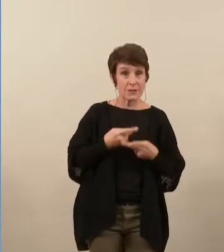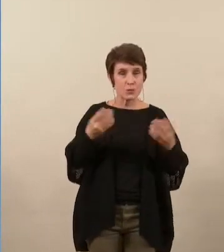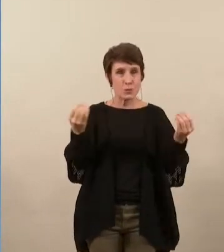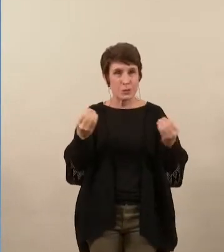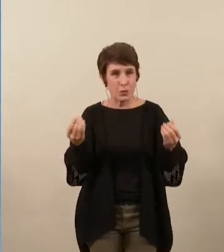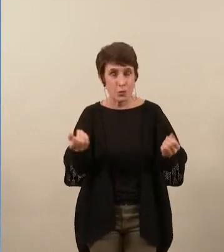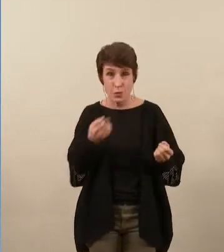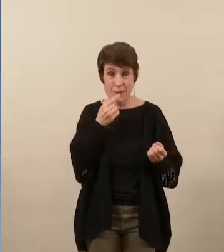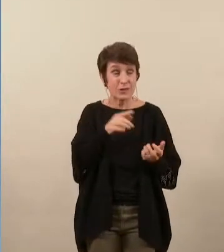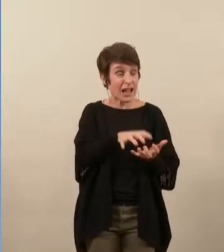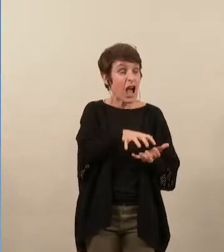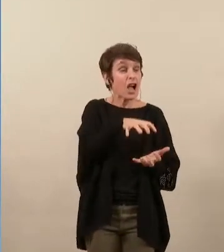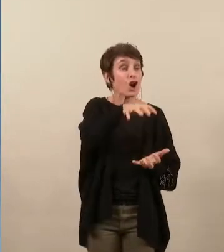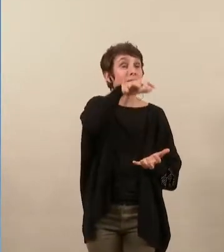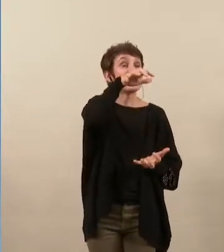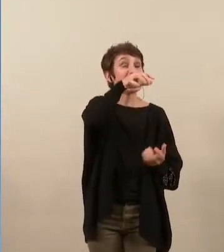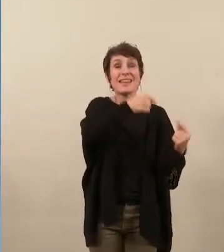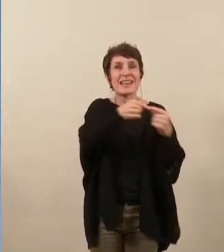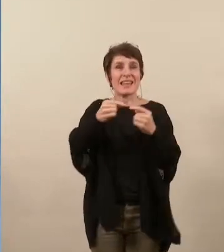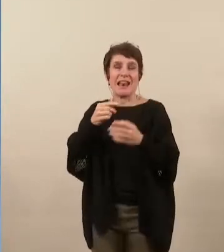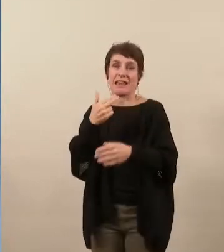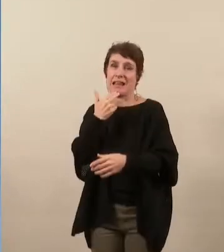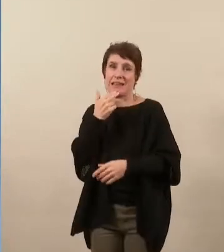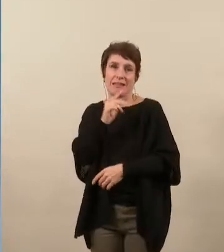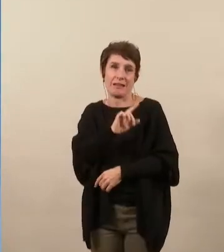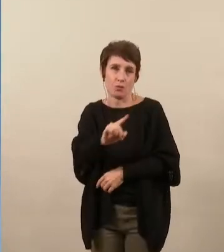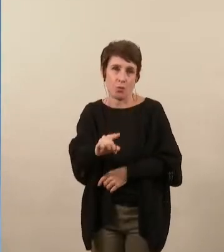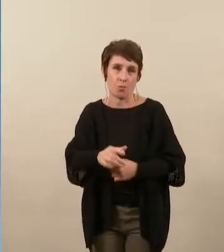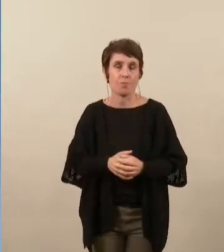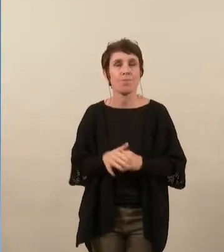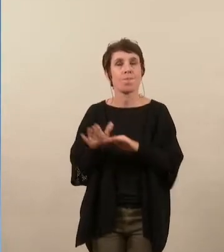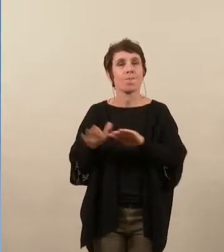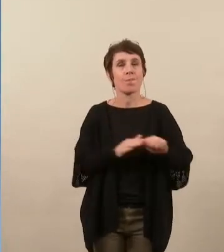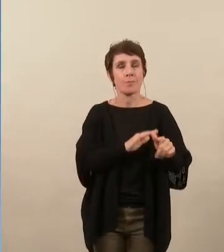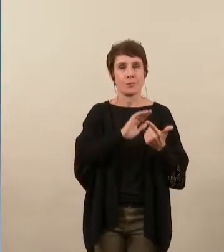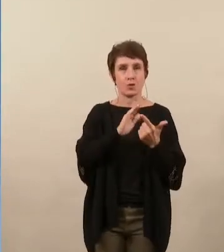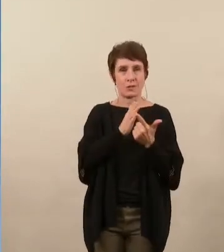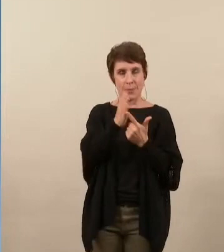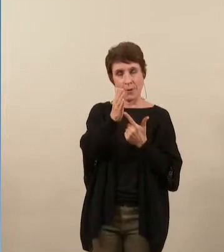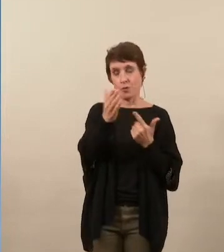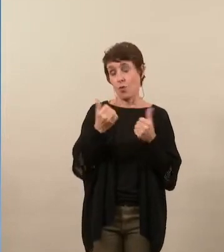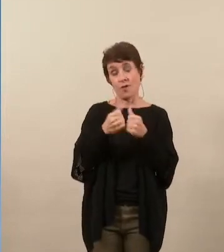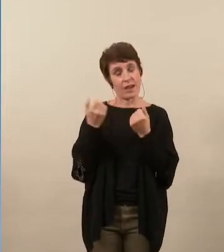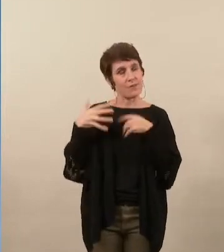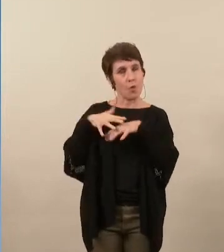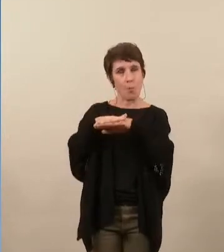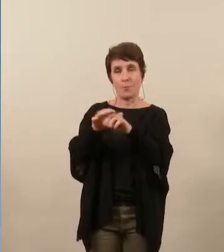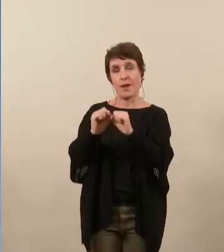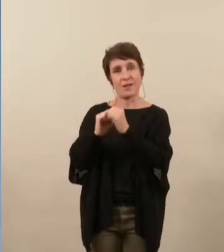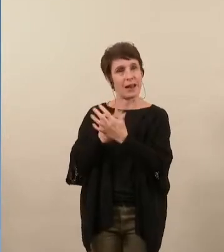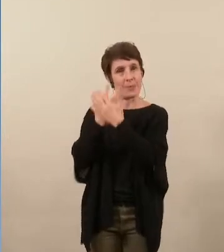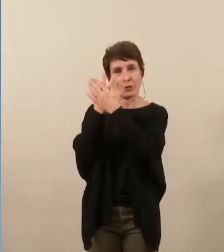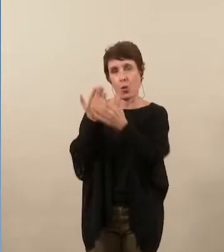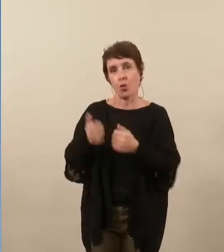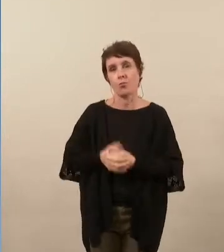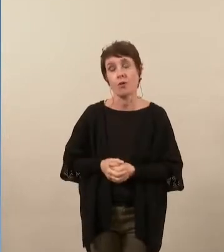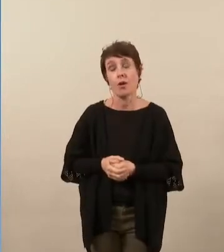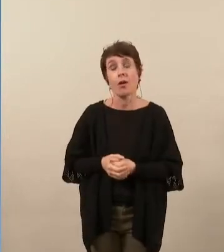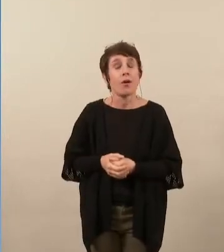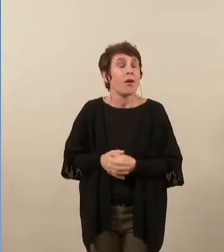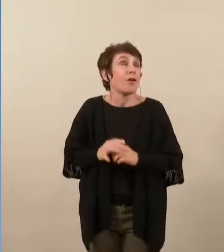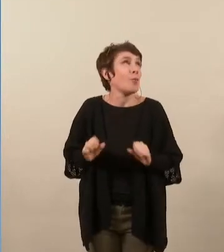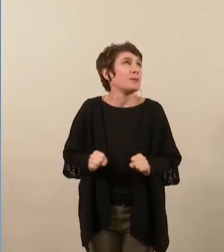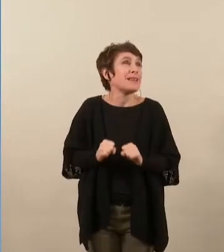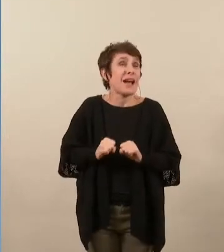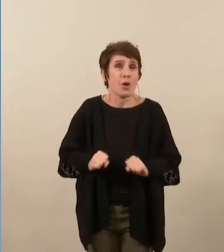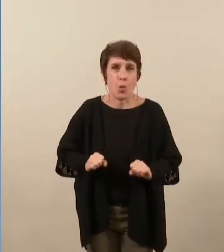jamais la qualité. Deuxième axe, celui de la mutualisation avec la métropole. Il est invraisemblable que nous ayons